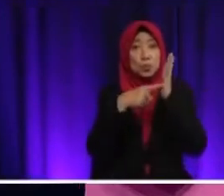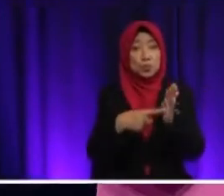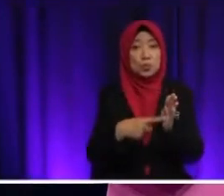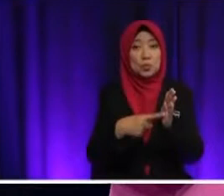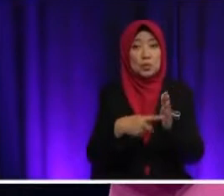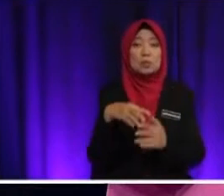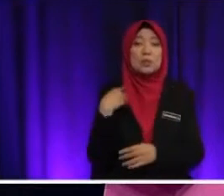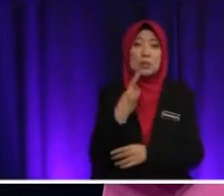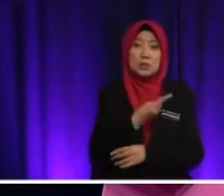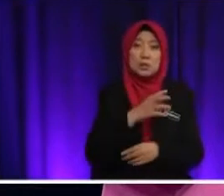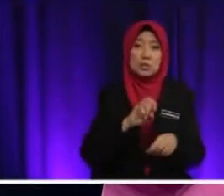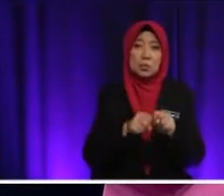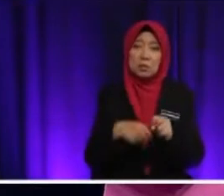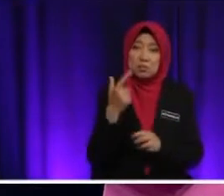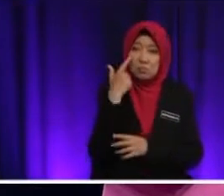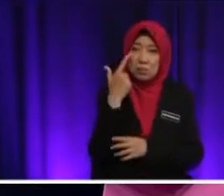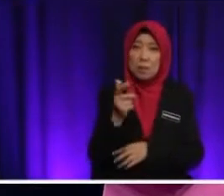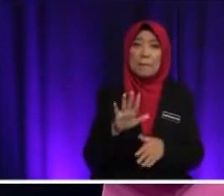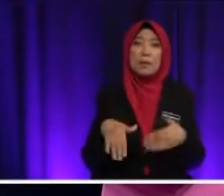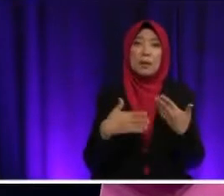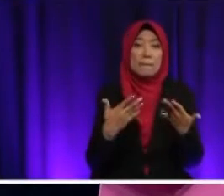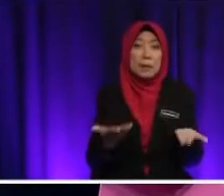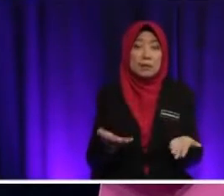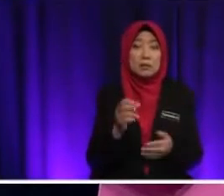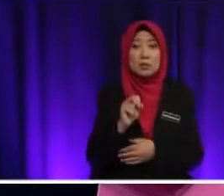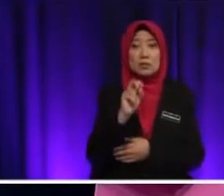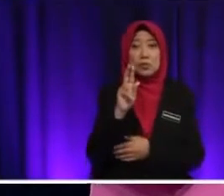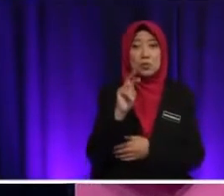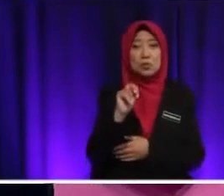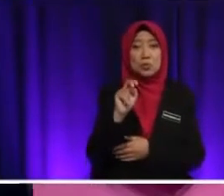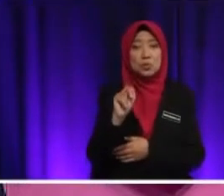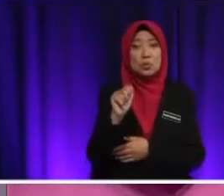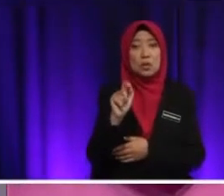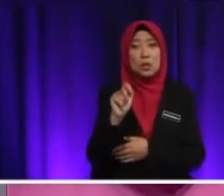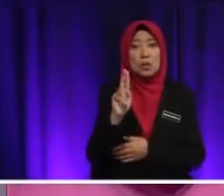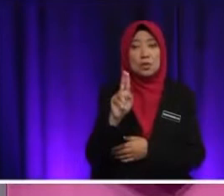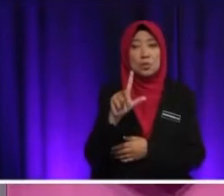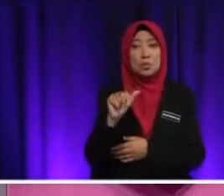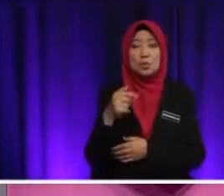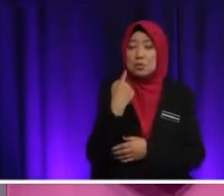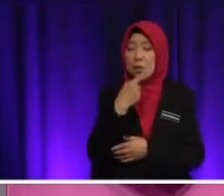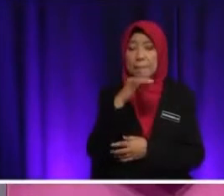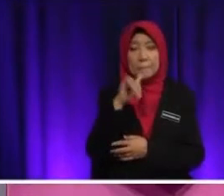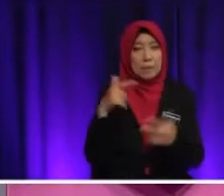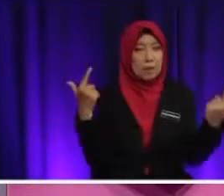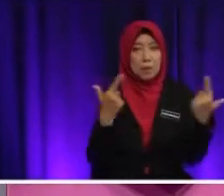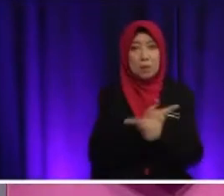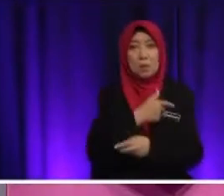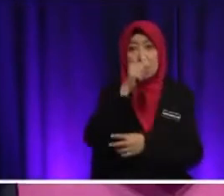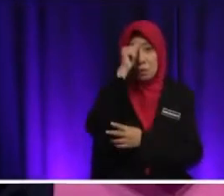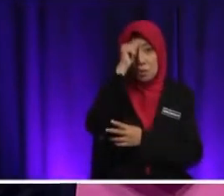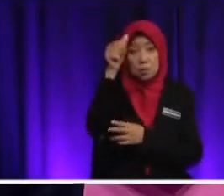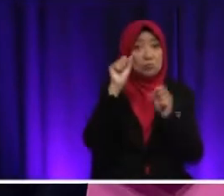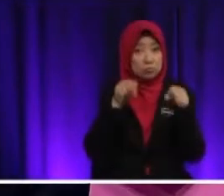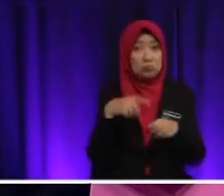iktibar kepada kita melihat bagaimana sunnatullah terhadap orang-orang yang engkar kepada Allah Subhanahu Wa Taala. Okay, bila faham